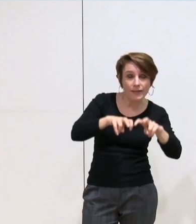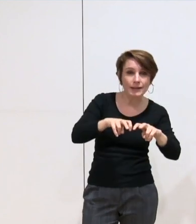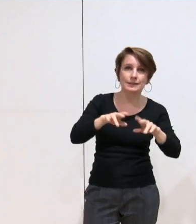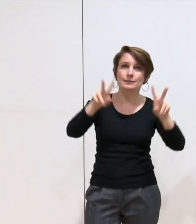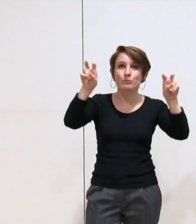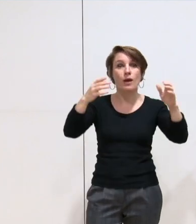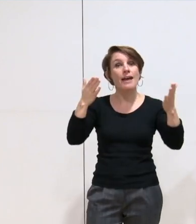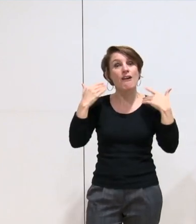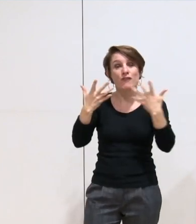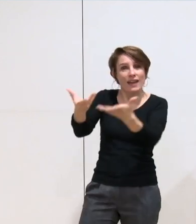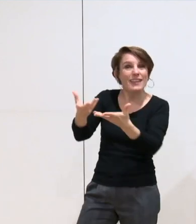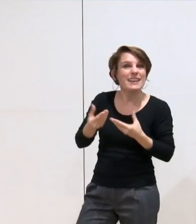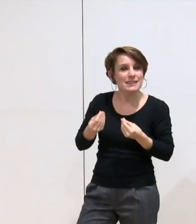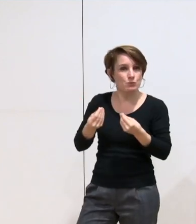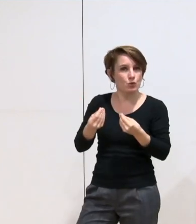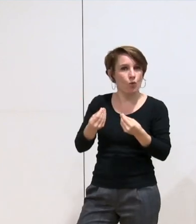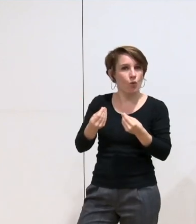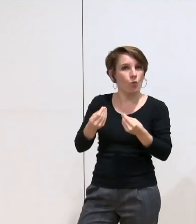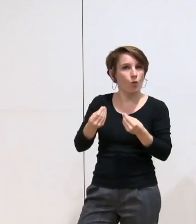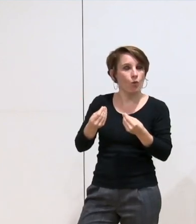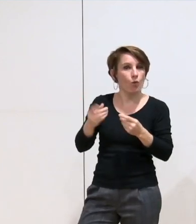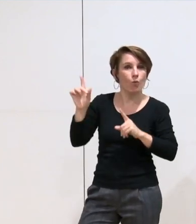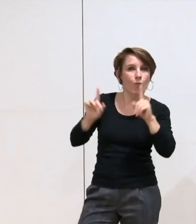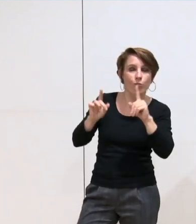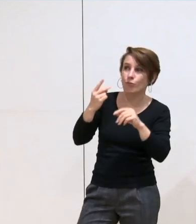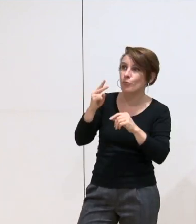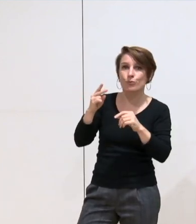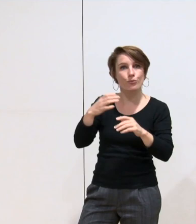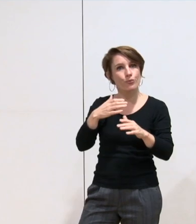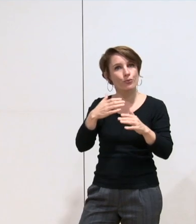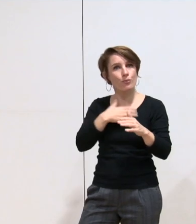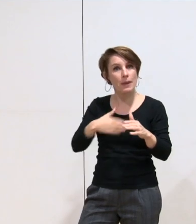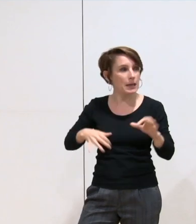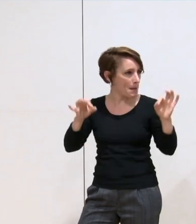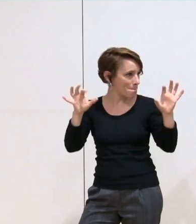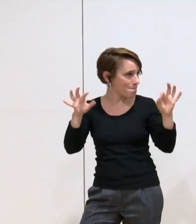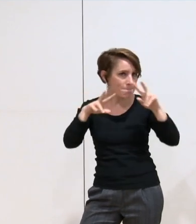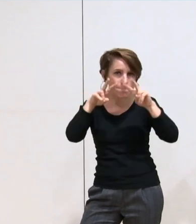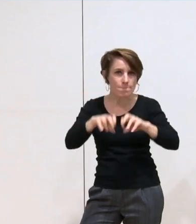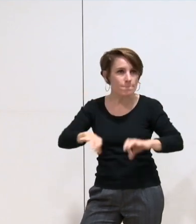réception de la collectivité. Au total, le périmètre que nous proposions